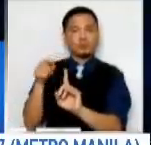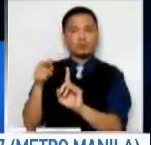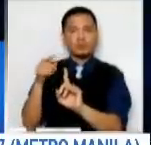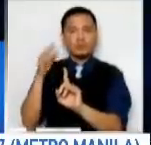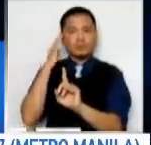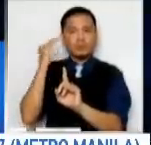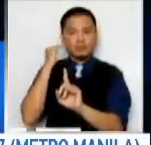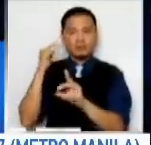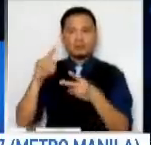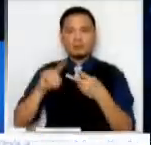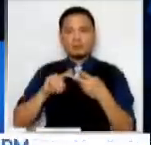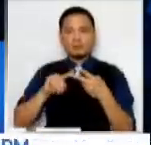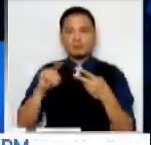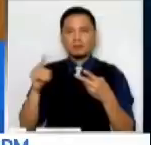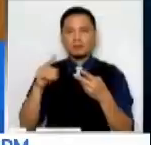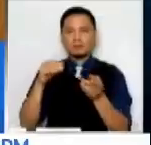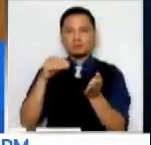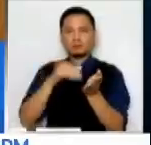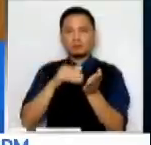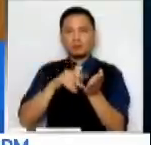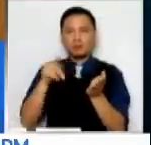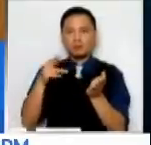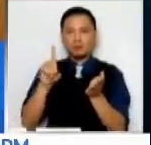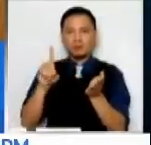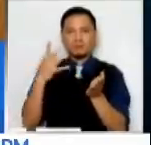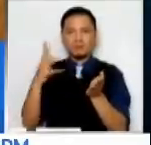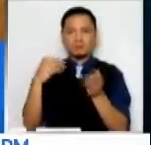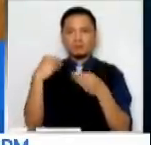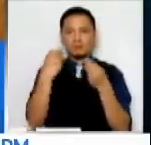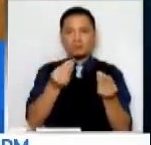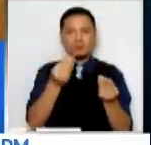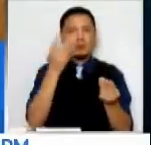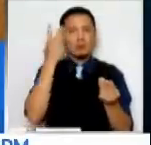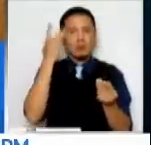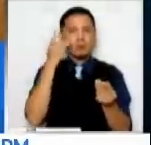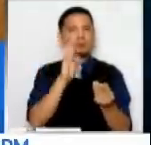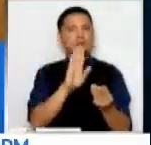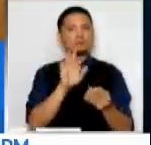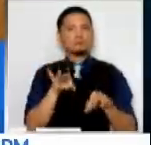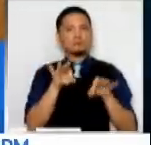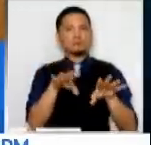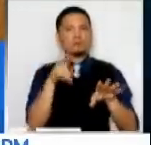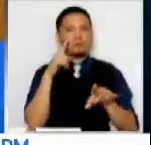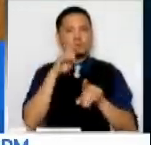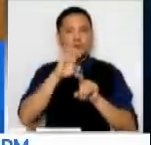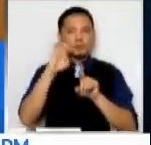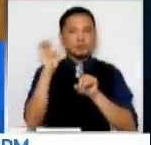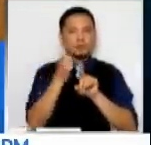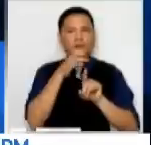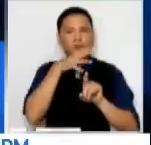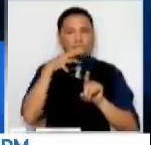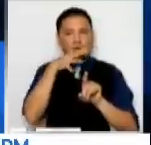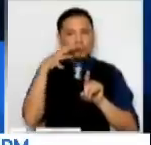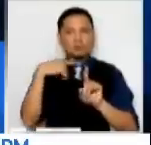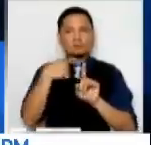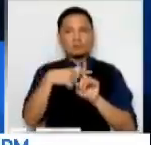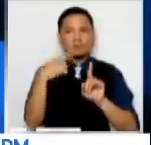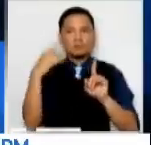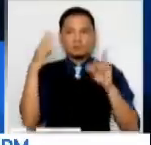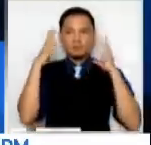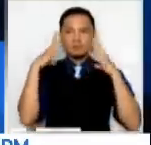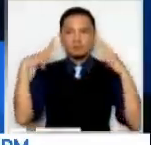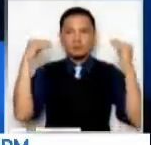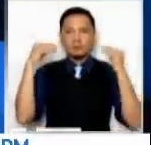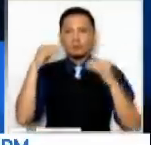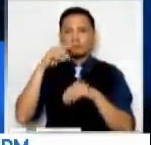Ann Pelagio Sayoc para sa kanyang kontribusyon sa agrikultura at pagsusulong ng Dutch-Filipino relations. Bahagi si Sayoc